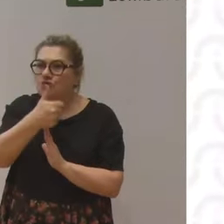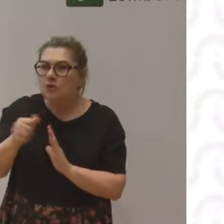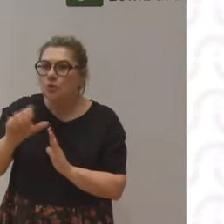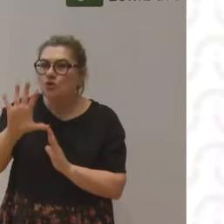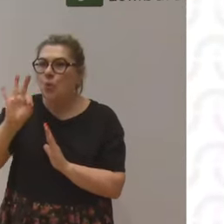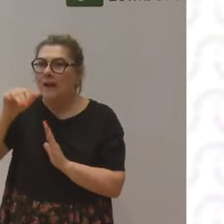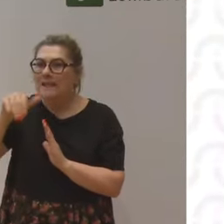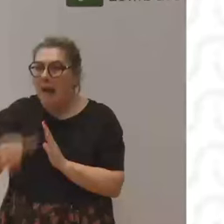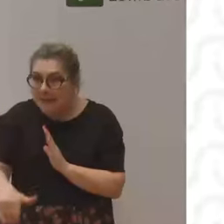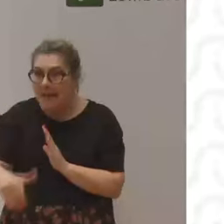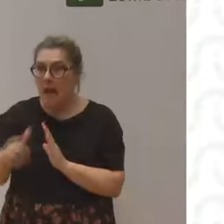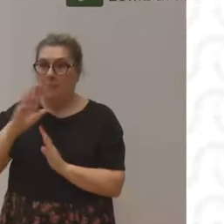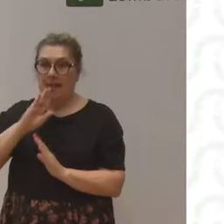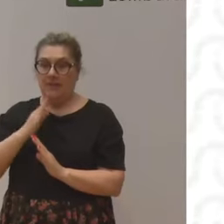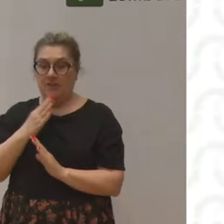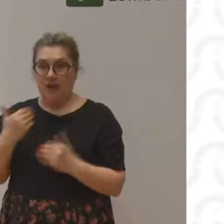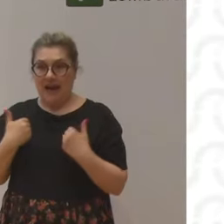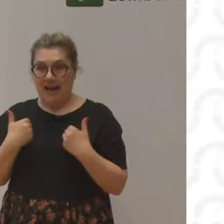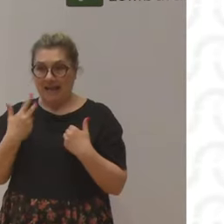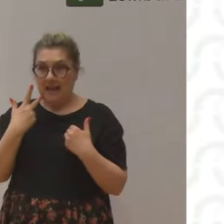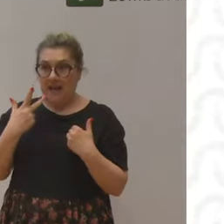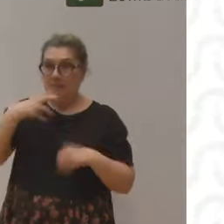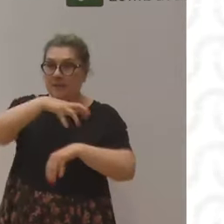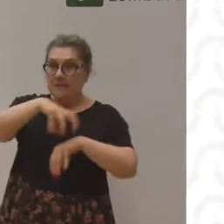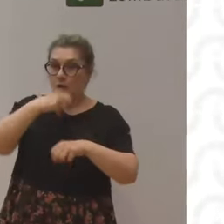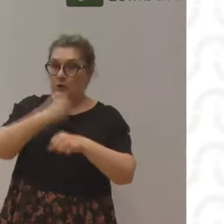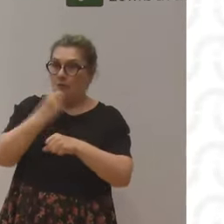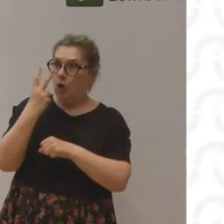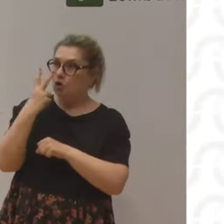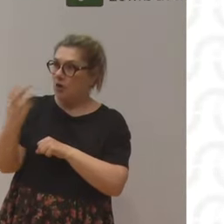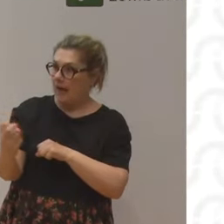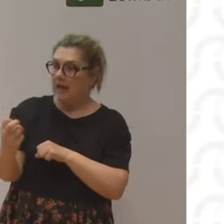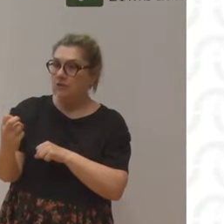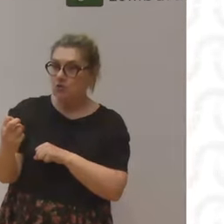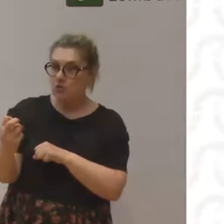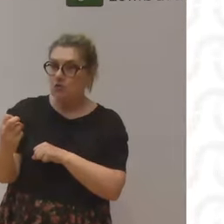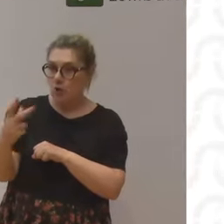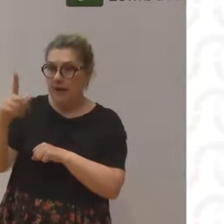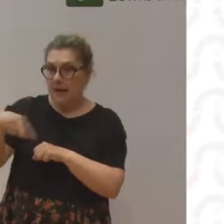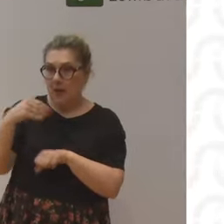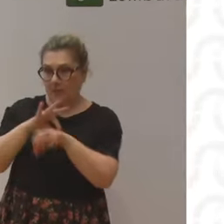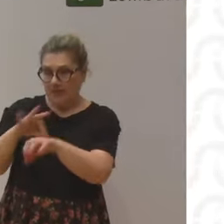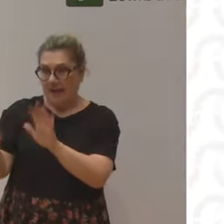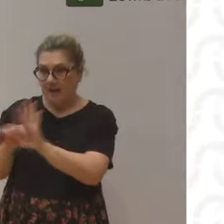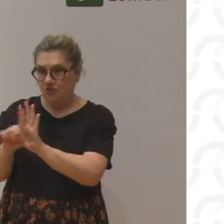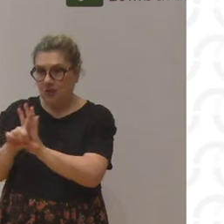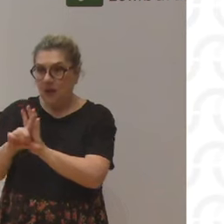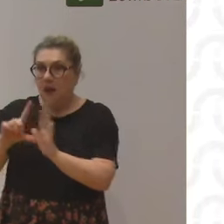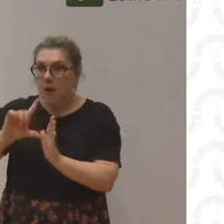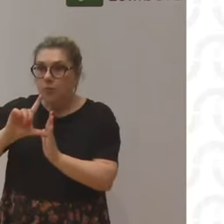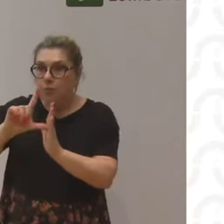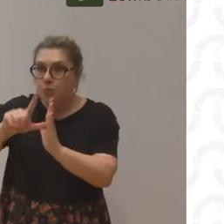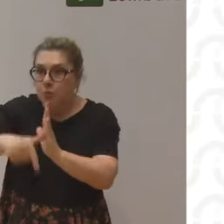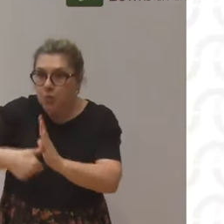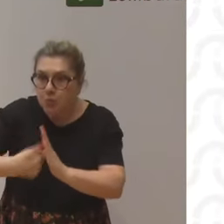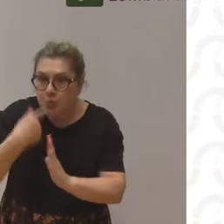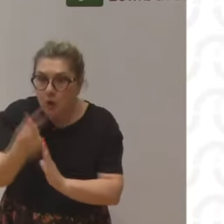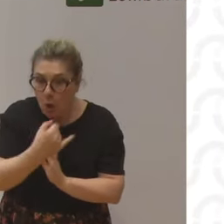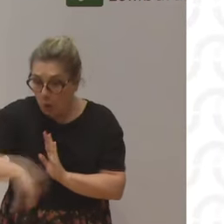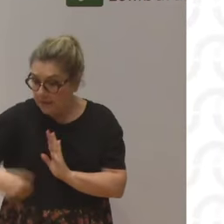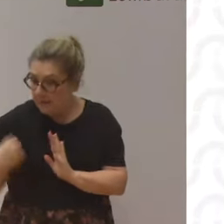150.000 potenziali beneficiari individuati dal Ministero del Lavoro nella relazione tecnica che accompagnava questa legge. A distanza di diversi anni, l'ultimo